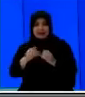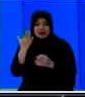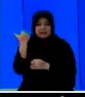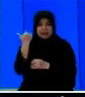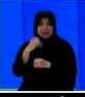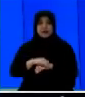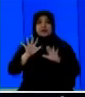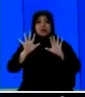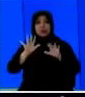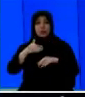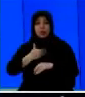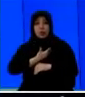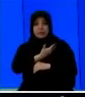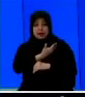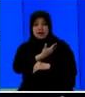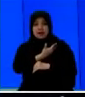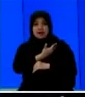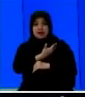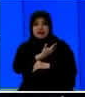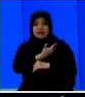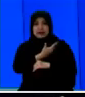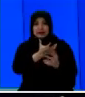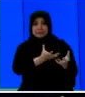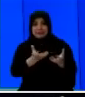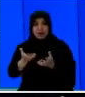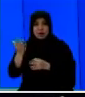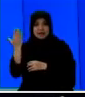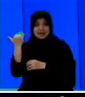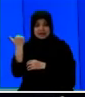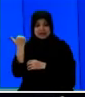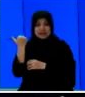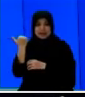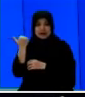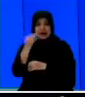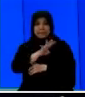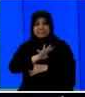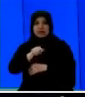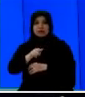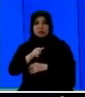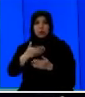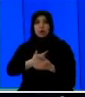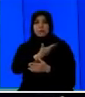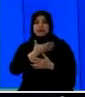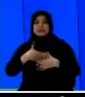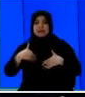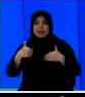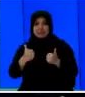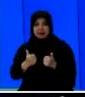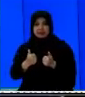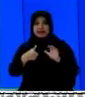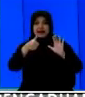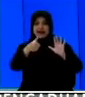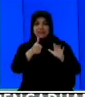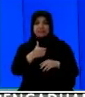10 korban dari 10 korban yang dibawa tadi empat di antaranya adalah korban selamat dan enam di antaranya korban